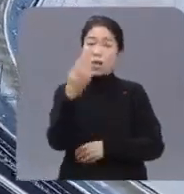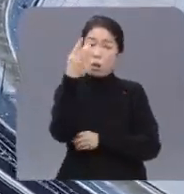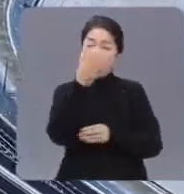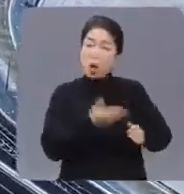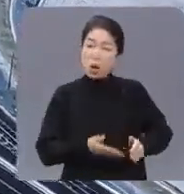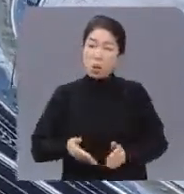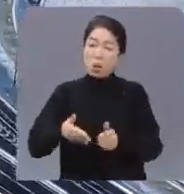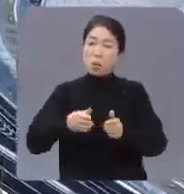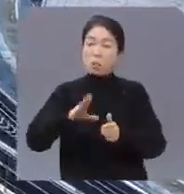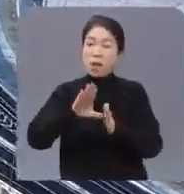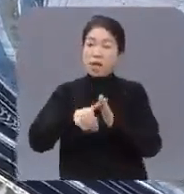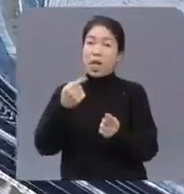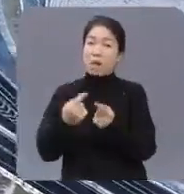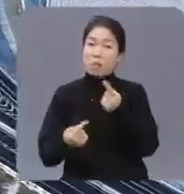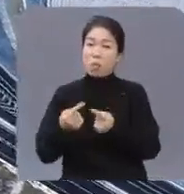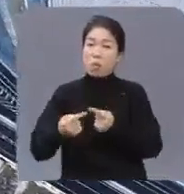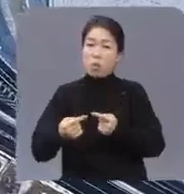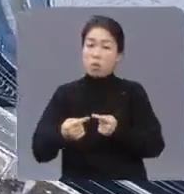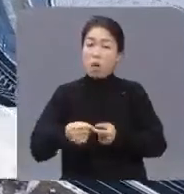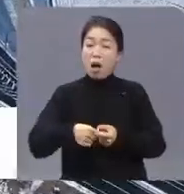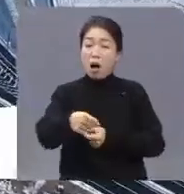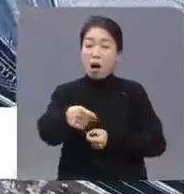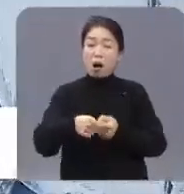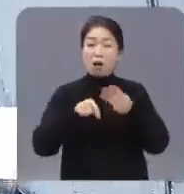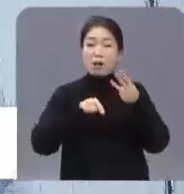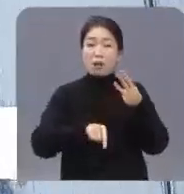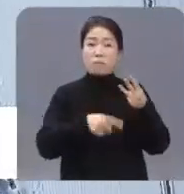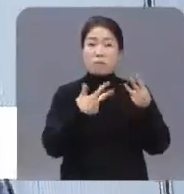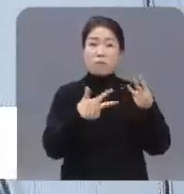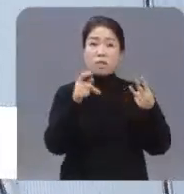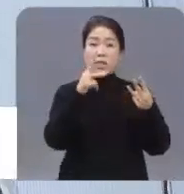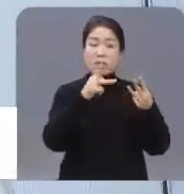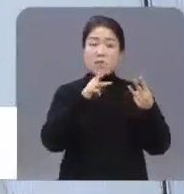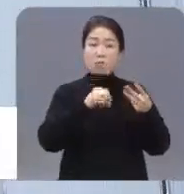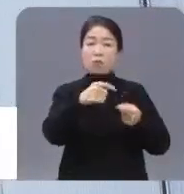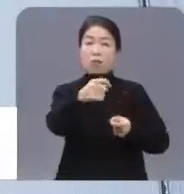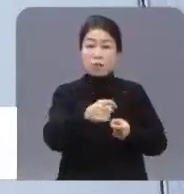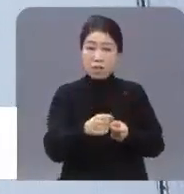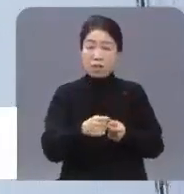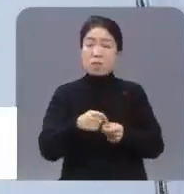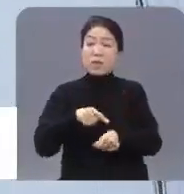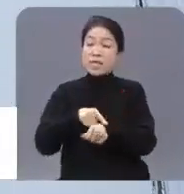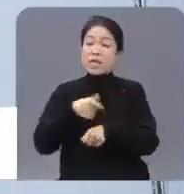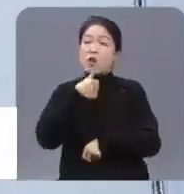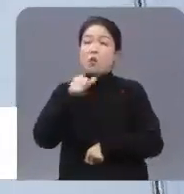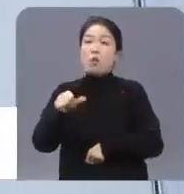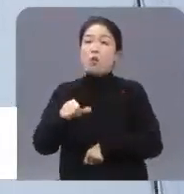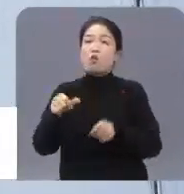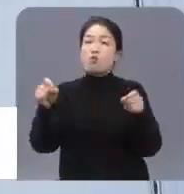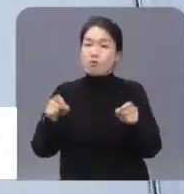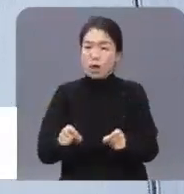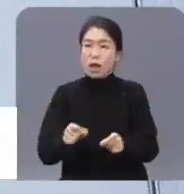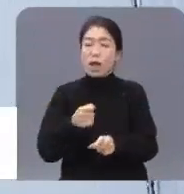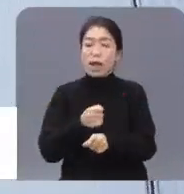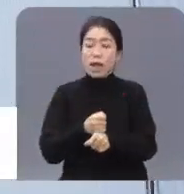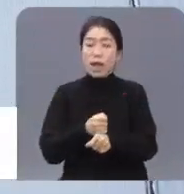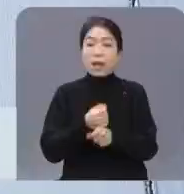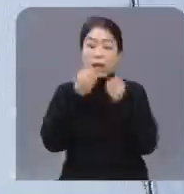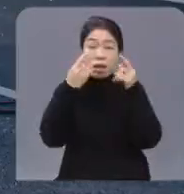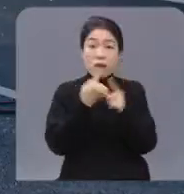기존 도로를 이용할 때보다 거리는 3.7km 시간은 5분 줄고 혁신도시를 오가는 것도